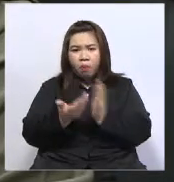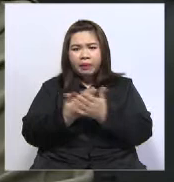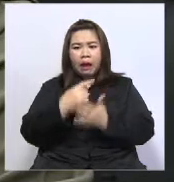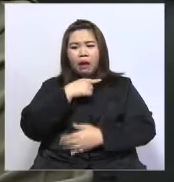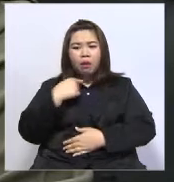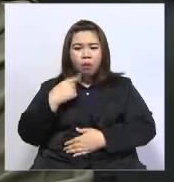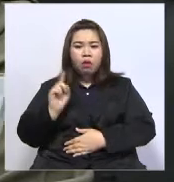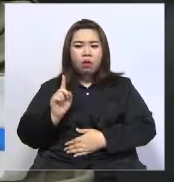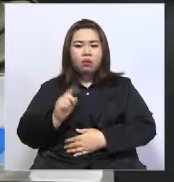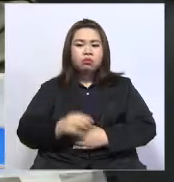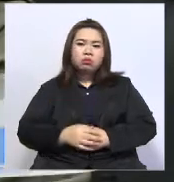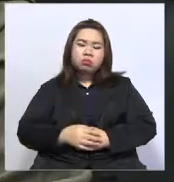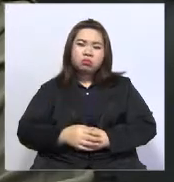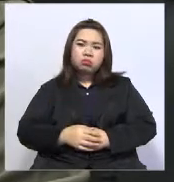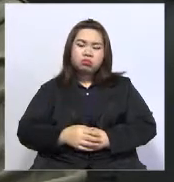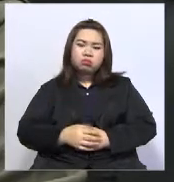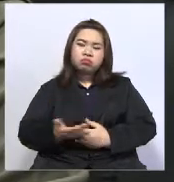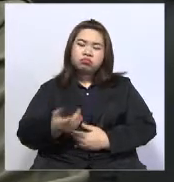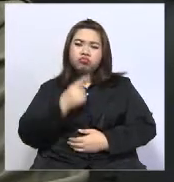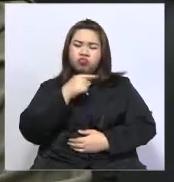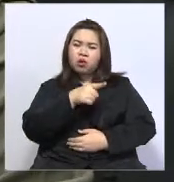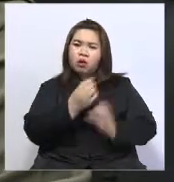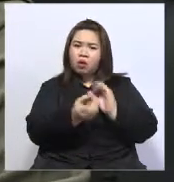ได้จากหากนิติบุคคลเหล่านี้เนี่ย